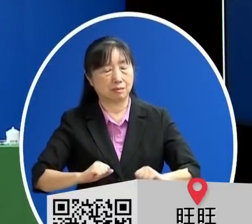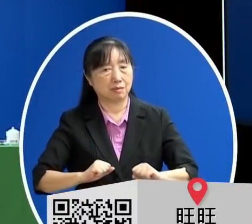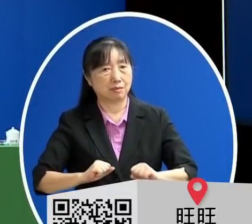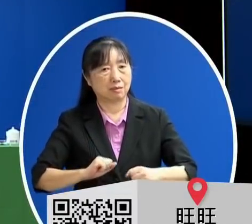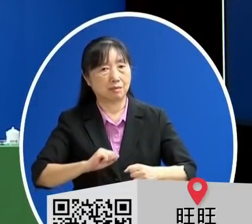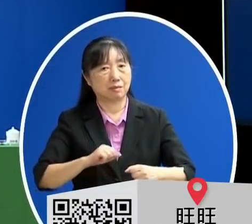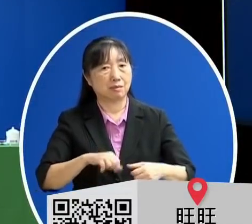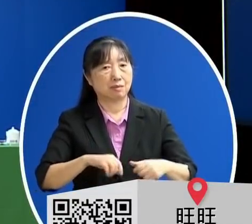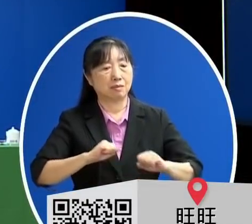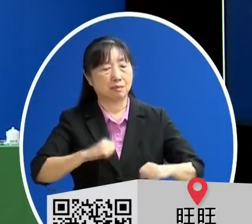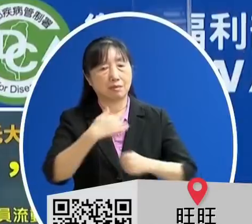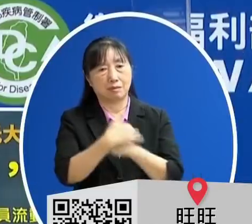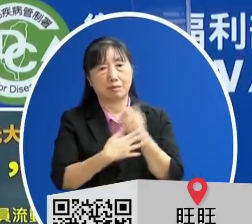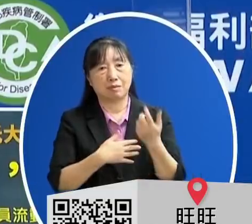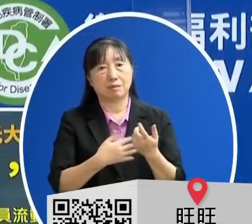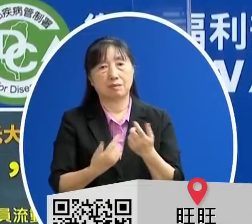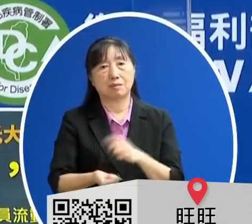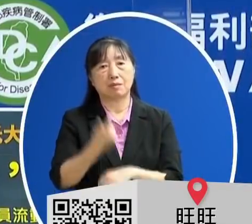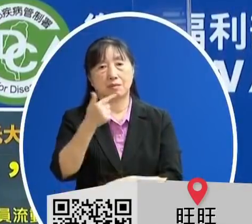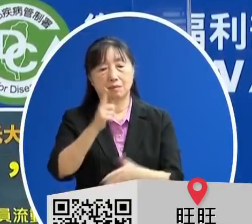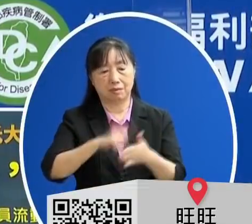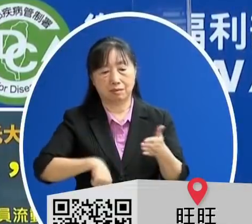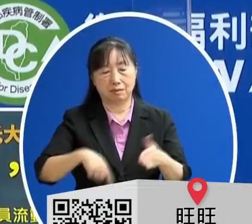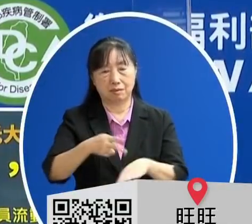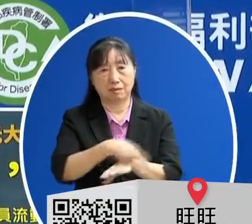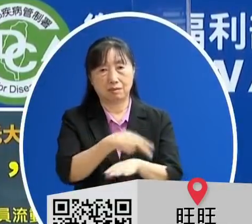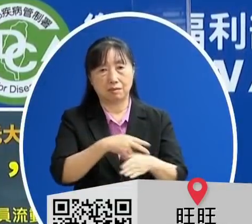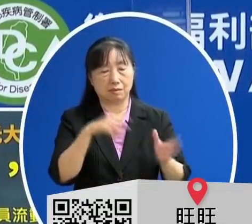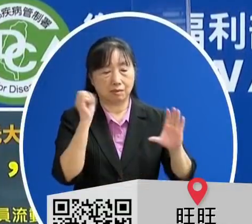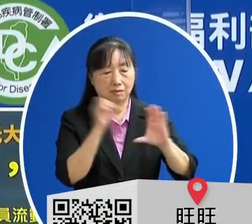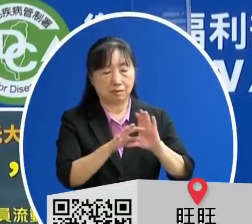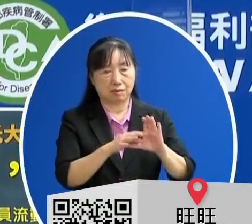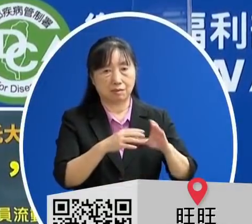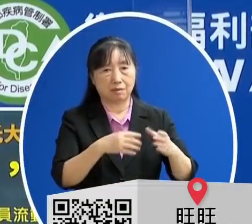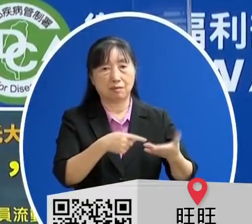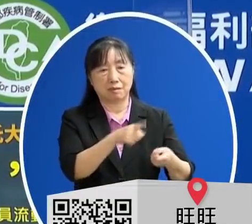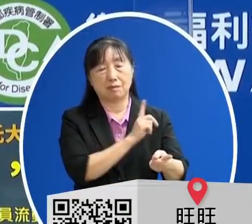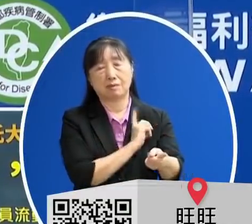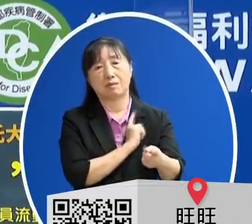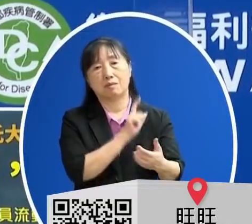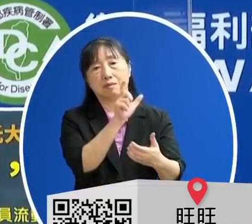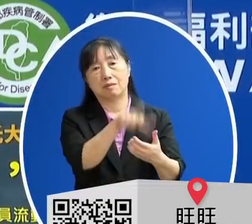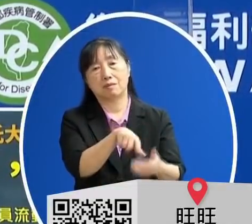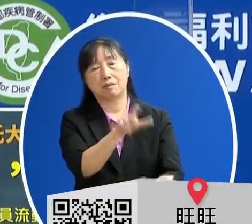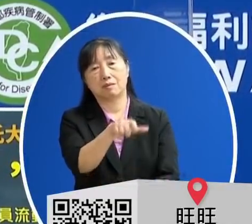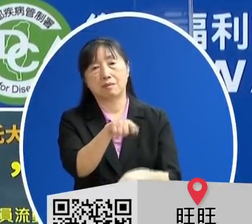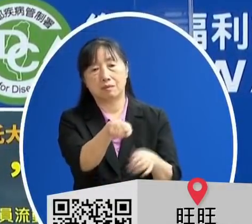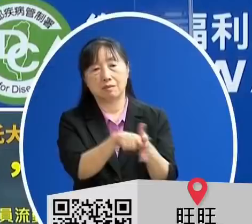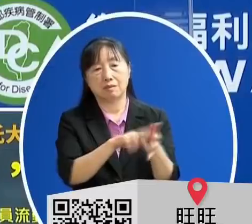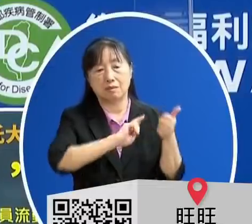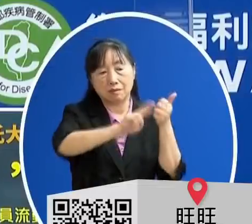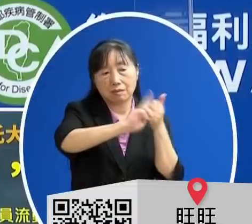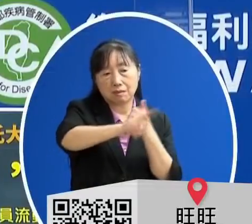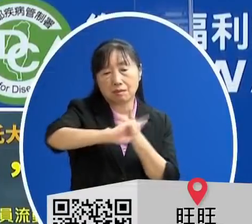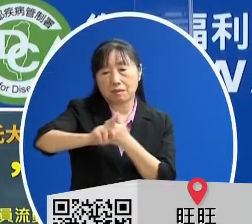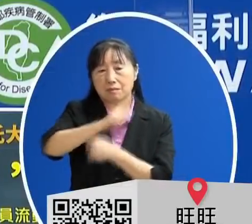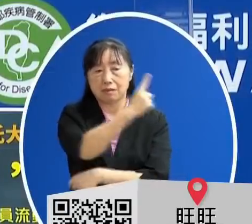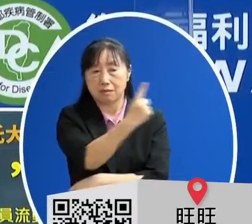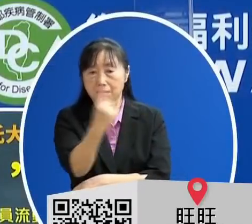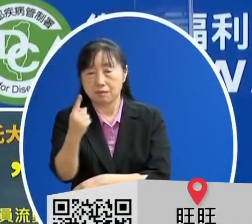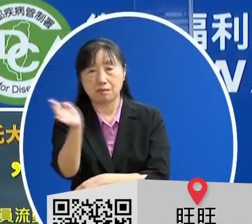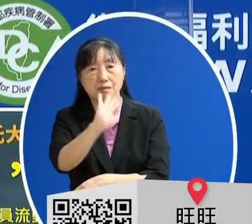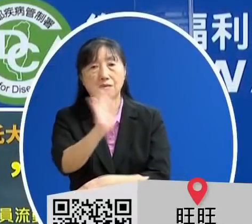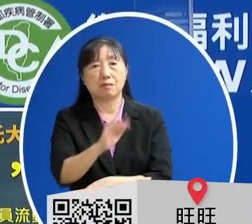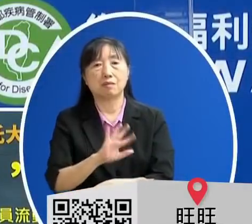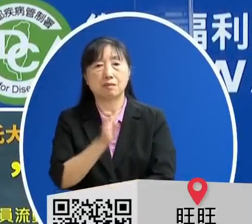会在健保的快医通的资料里面来显示，好，那这样子就不用逐一的来打电话，但是阳性的我们还是会